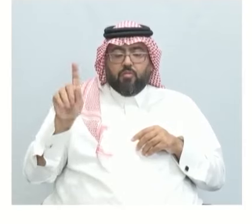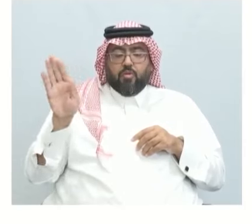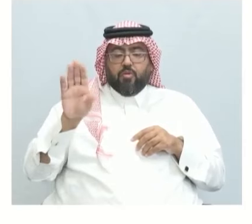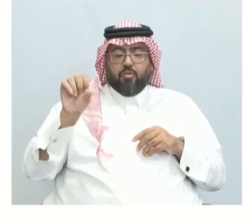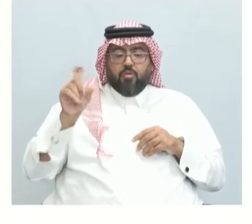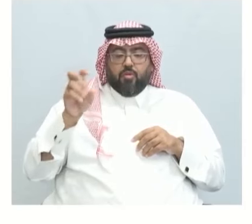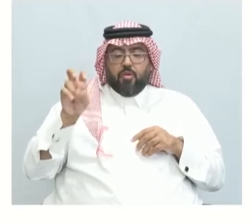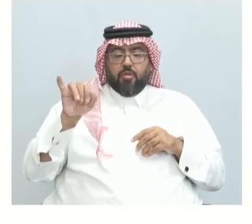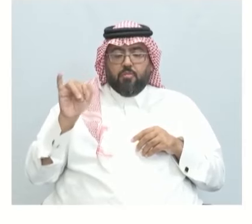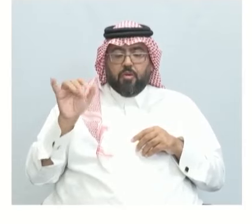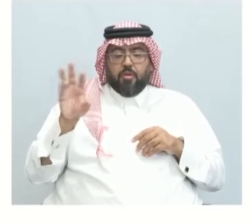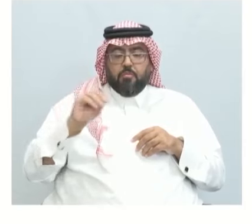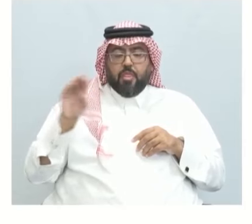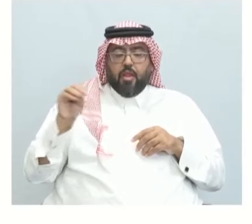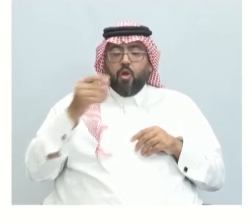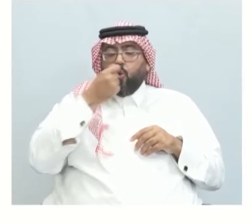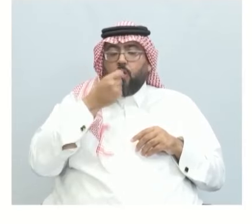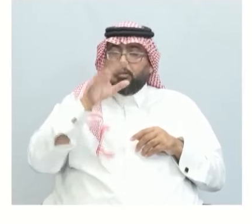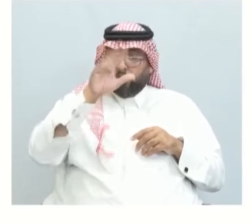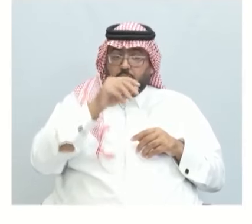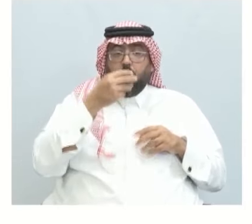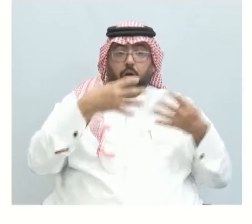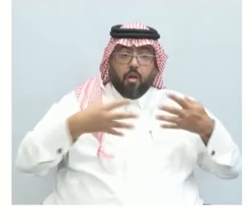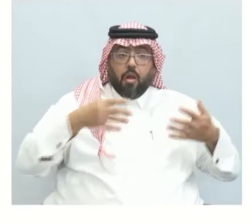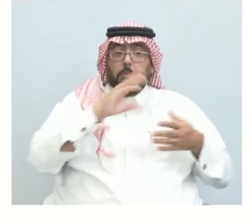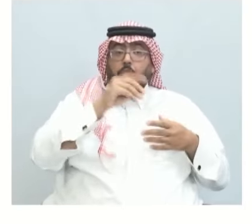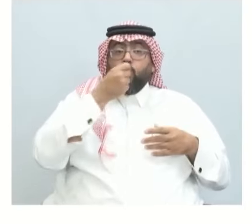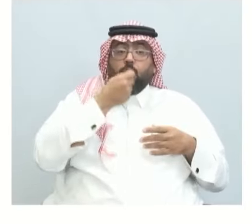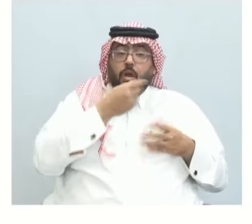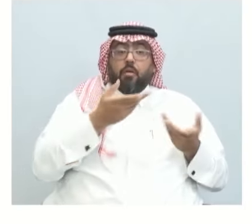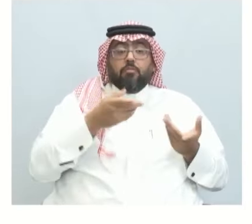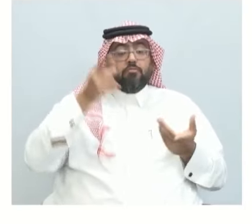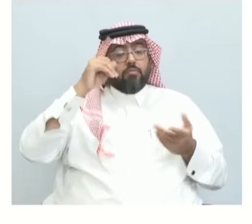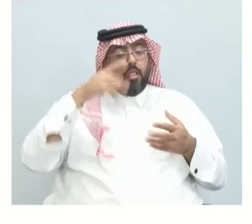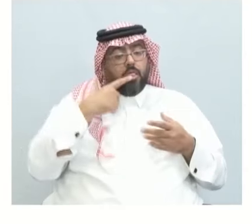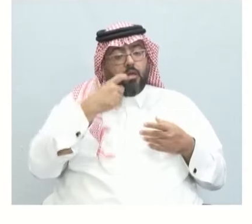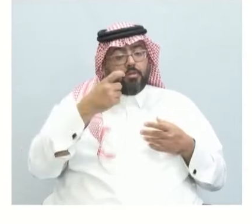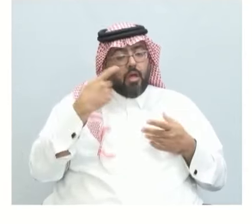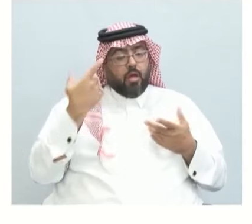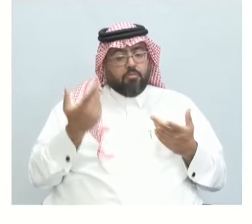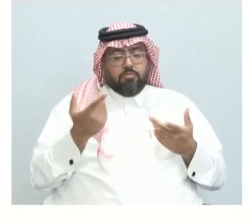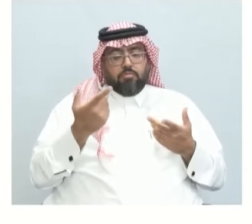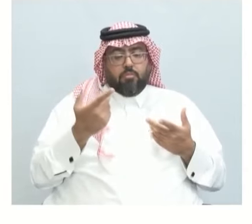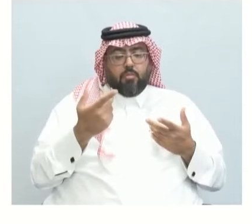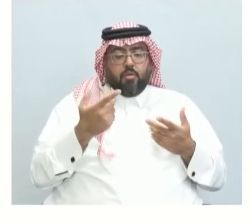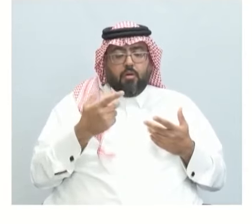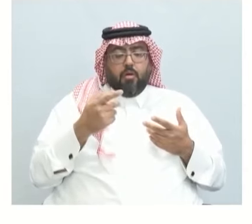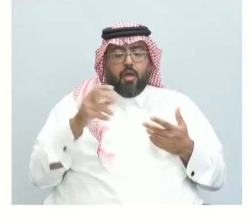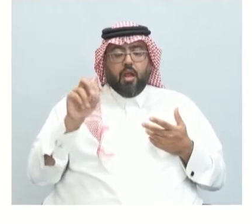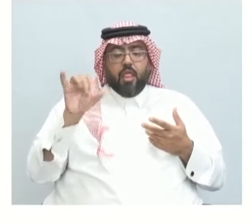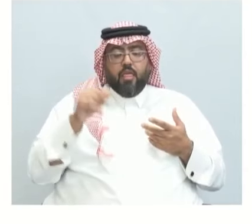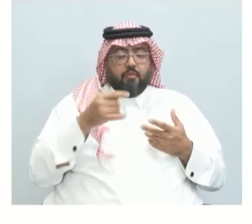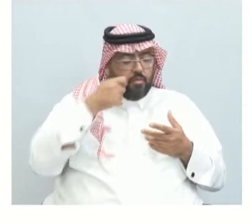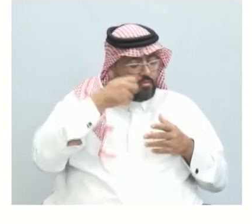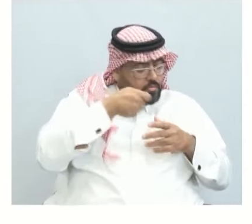العرب عددا من الفنون الادبيه كالشعر والخطابه كما عرفوا القيافه وعلم الانساب القيافه مقصود بها